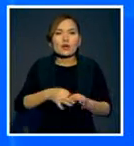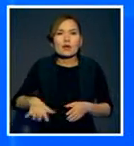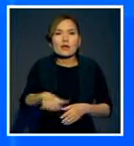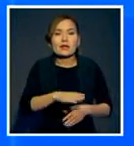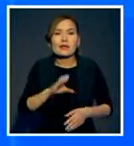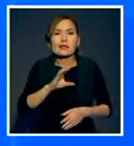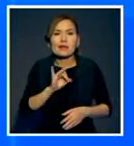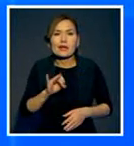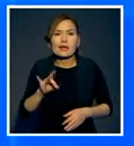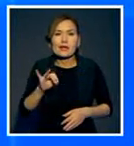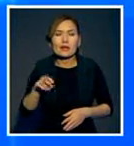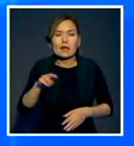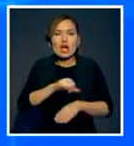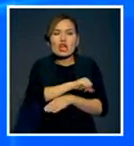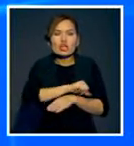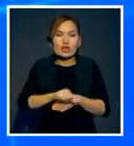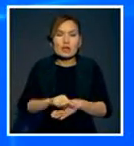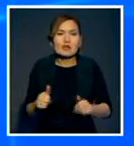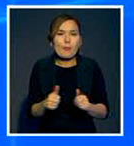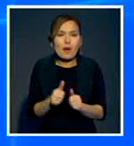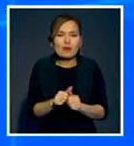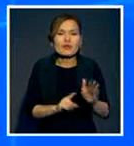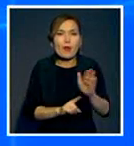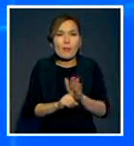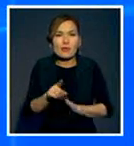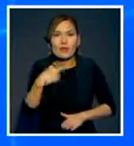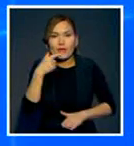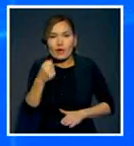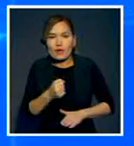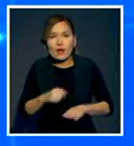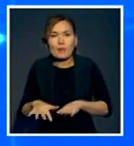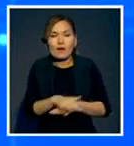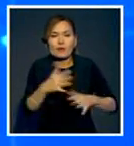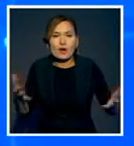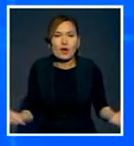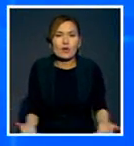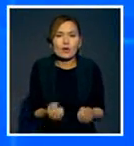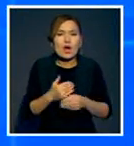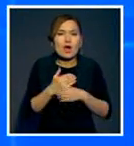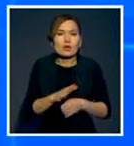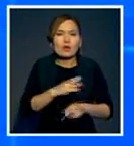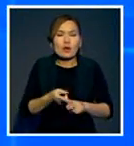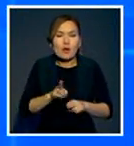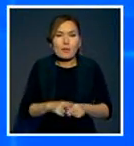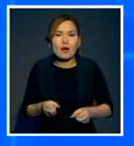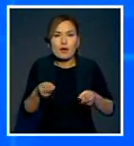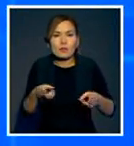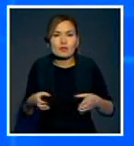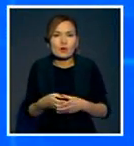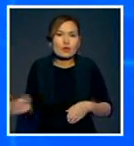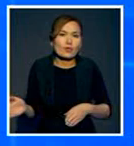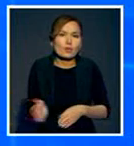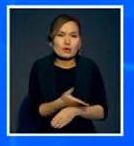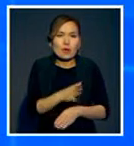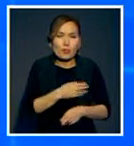яғни Сирия шекарасы маңында басталды. Ал Рейтердің хабарлауынша, Ирак армиясы қазір күрдтердің пешмерга жасақтарының